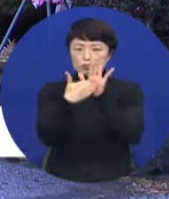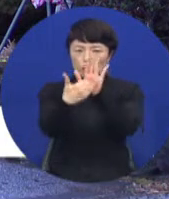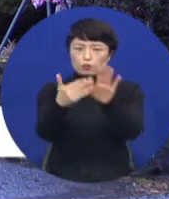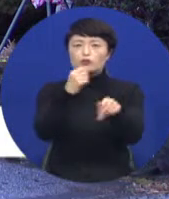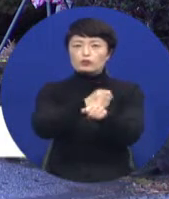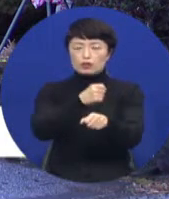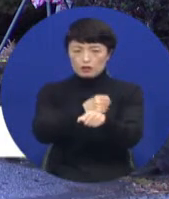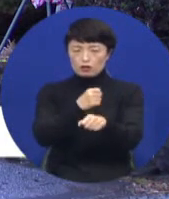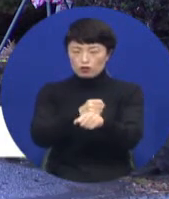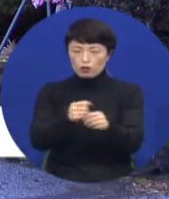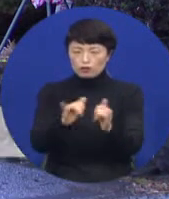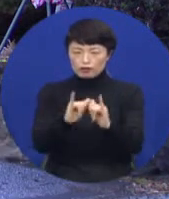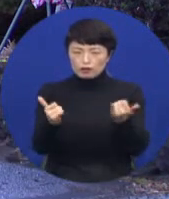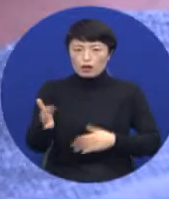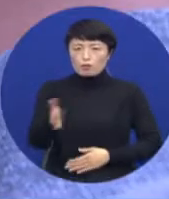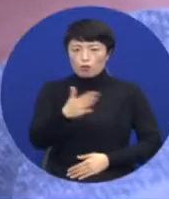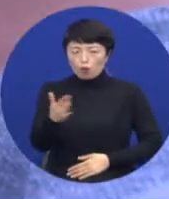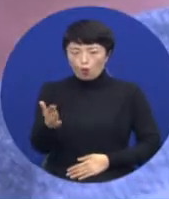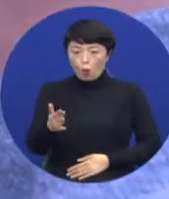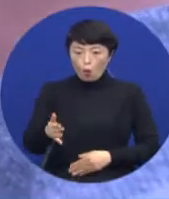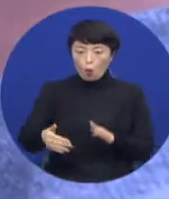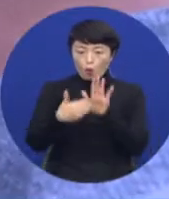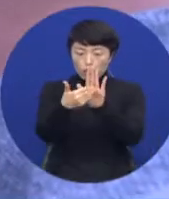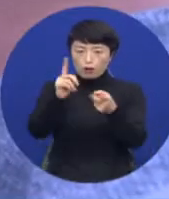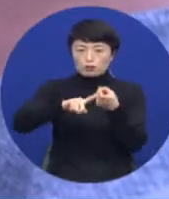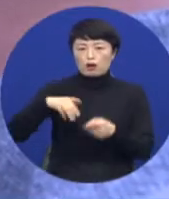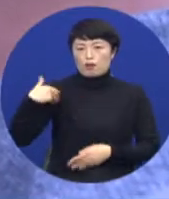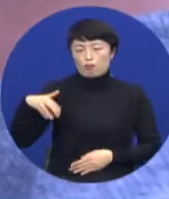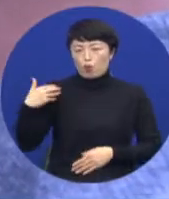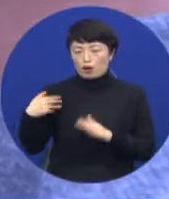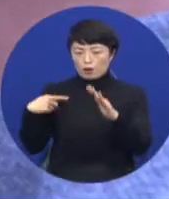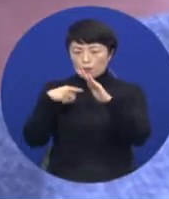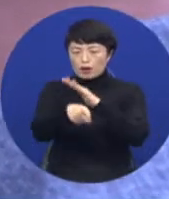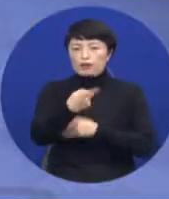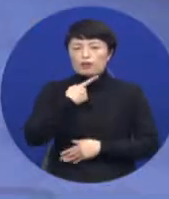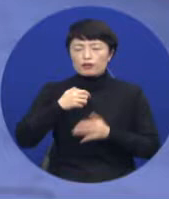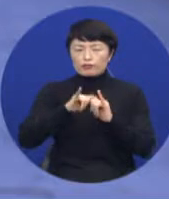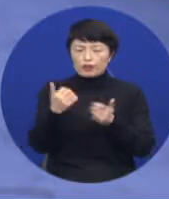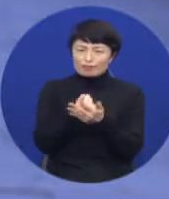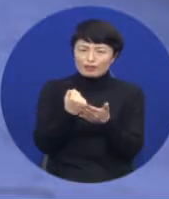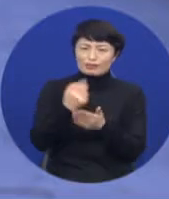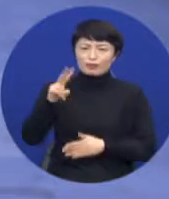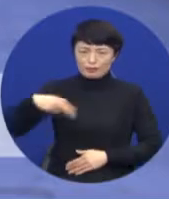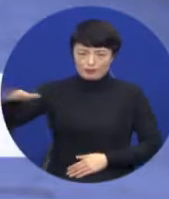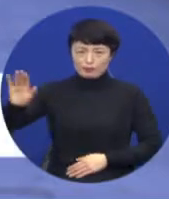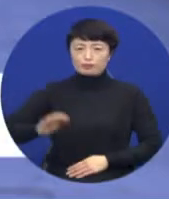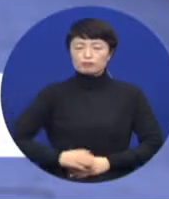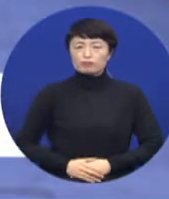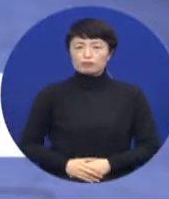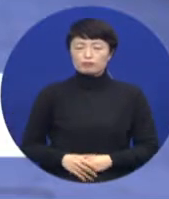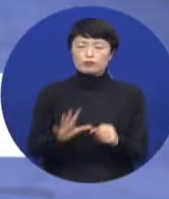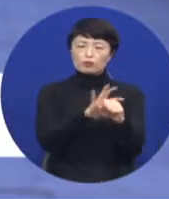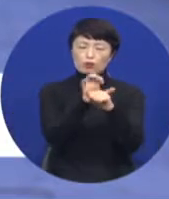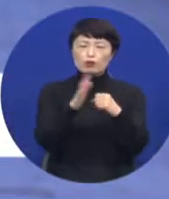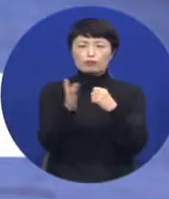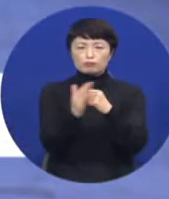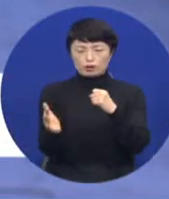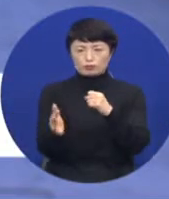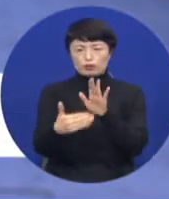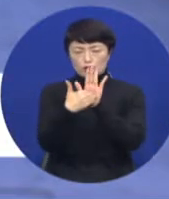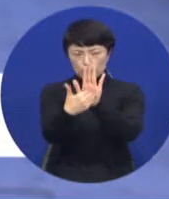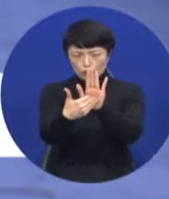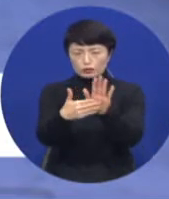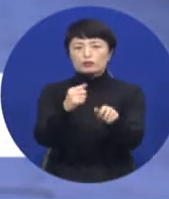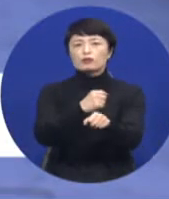사실을 모르고 찾았던 해맞이객들은 아쉬운 발길을 돌렸습니다. 코로나 때문에 출입도 통제되었고